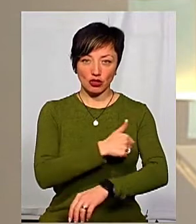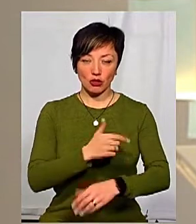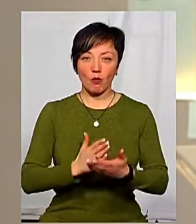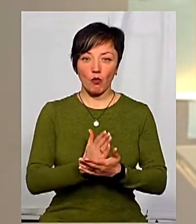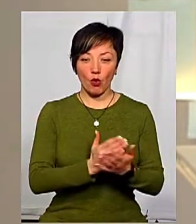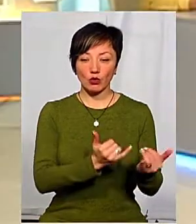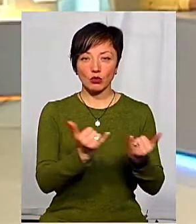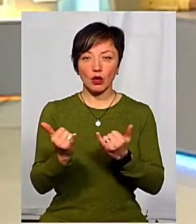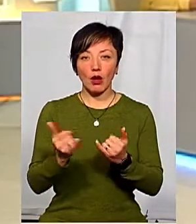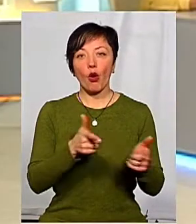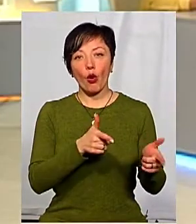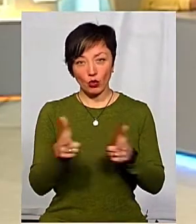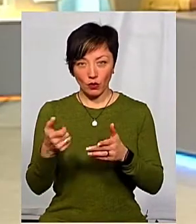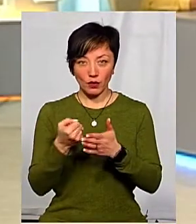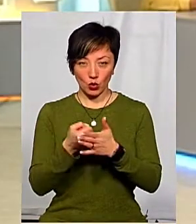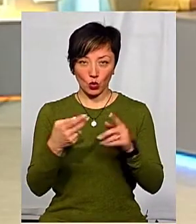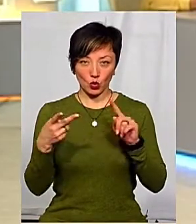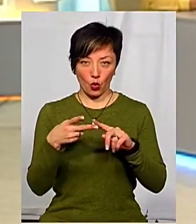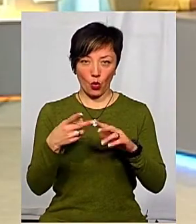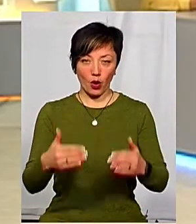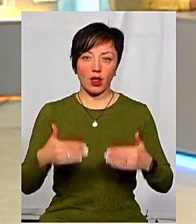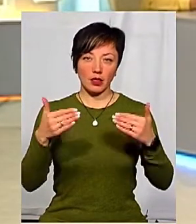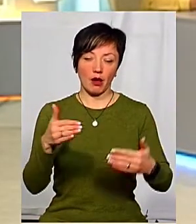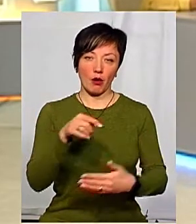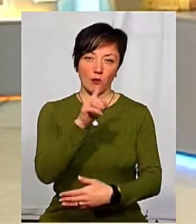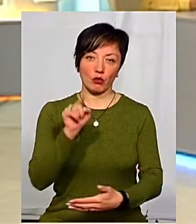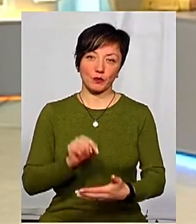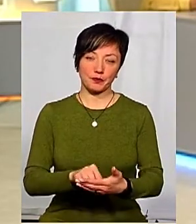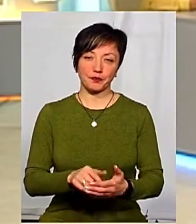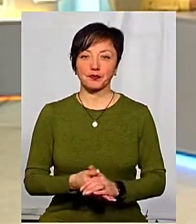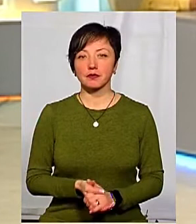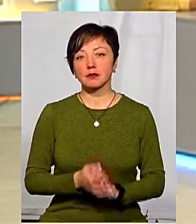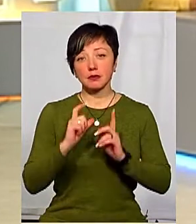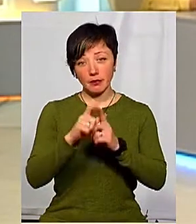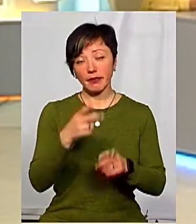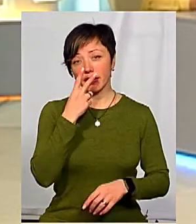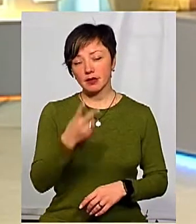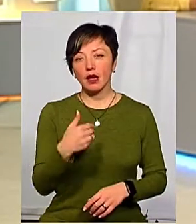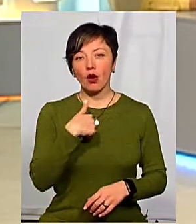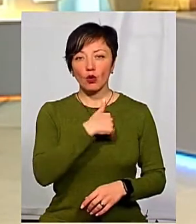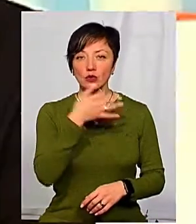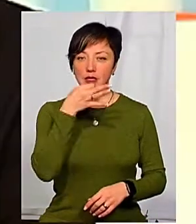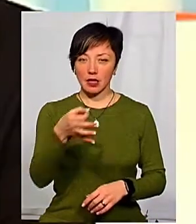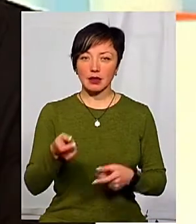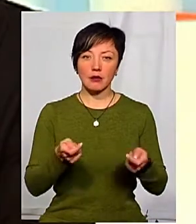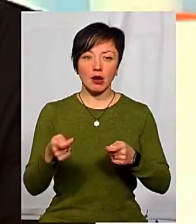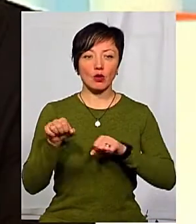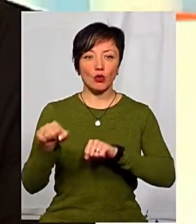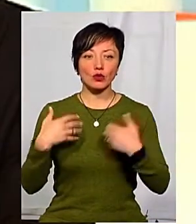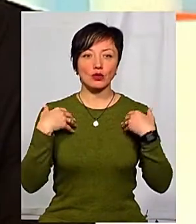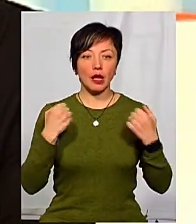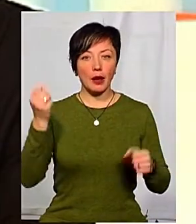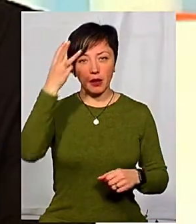спеціалізовані медичні послуги, готові до другого етапу? Ну, дивіться, я вам хочу сказати так, що Департамент охорони